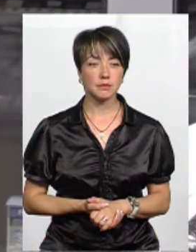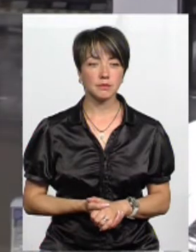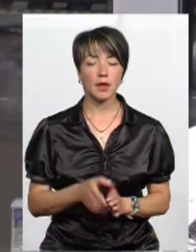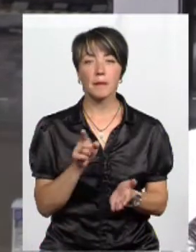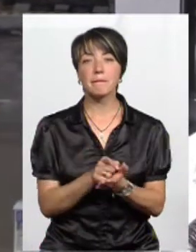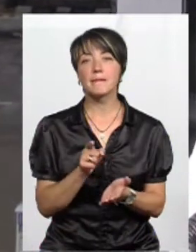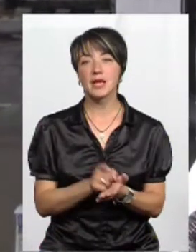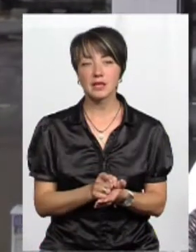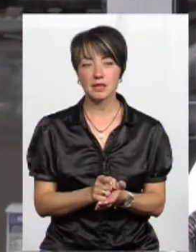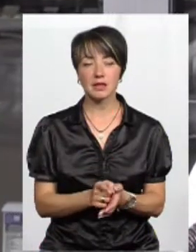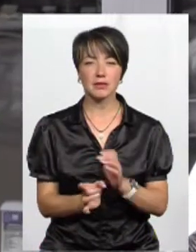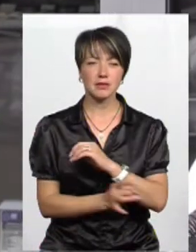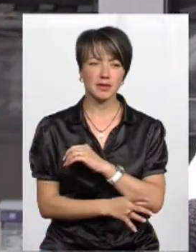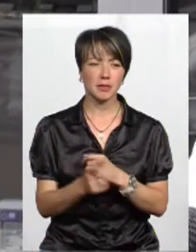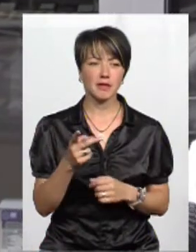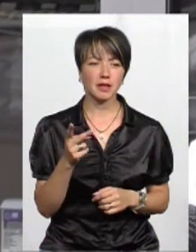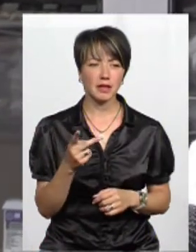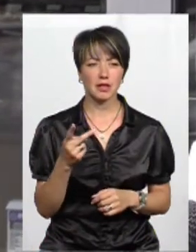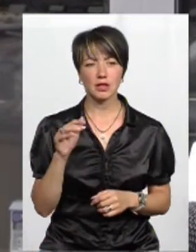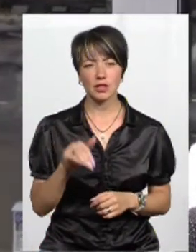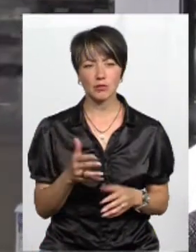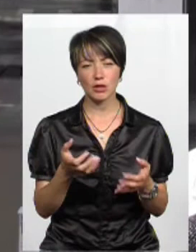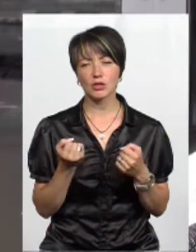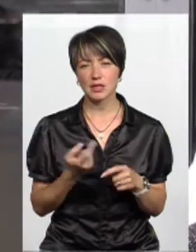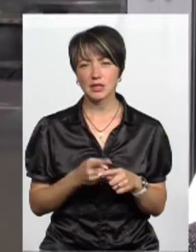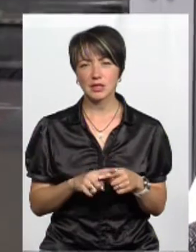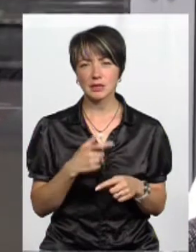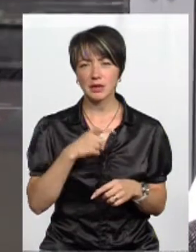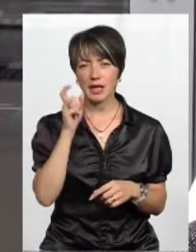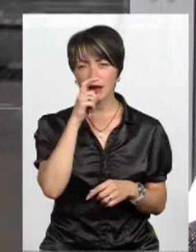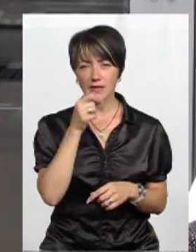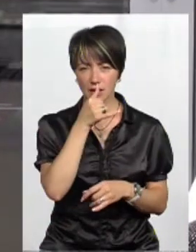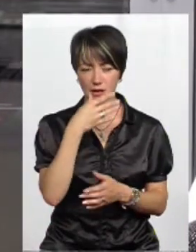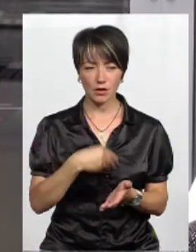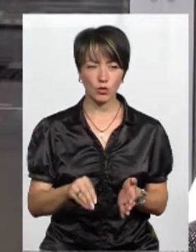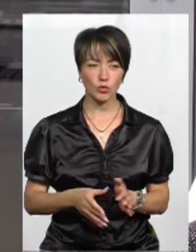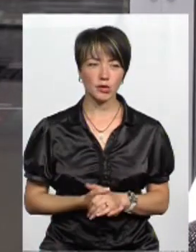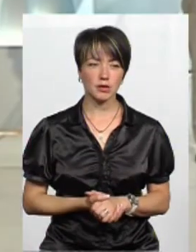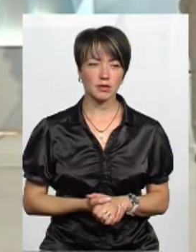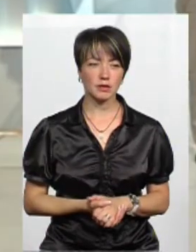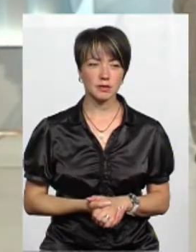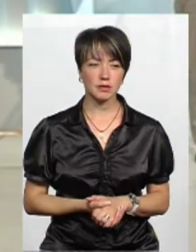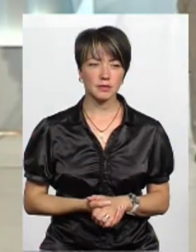Пенсии для неимущих 1500 получают, они себе кефира не купят.